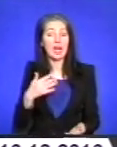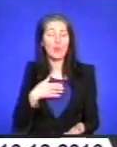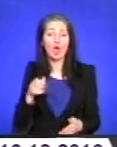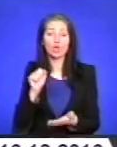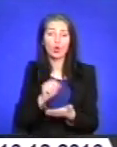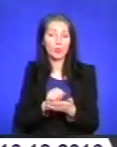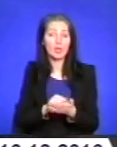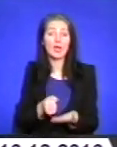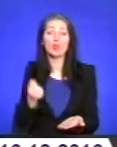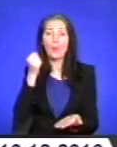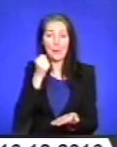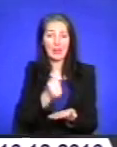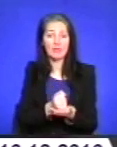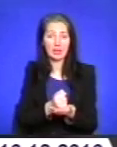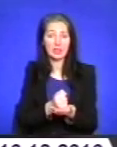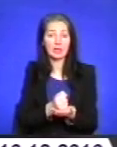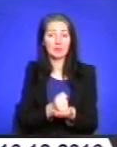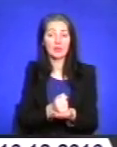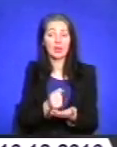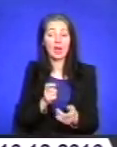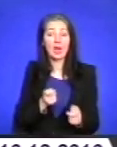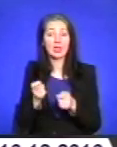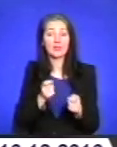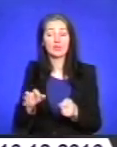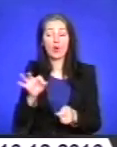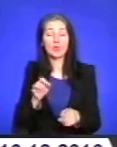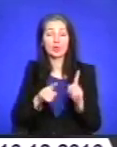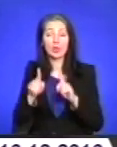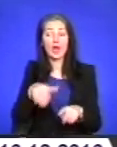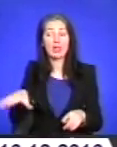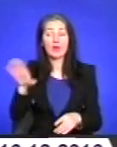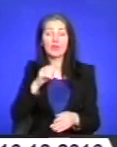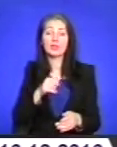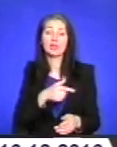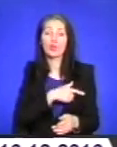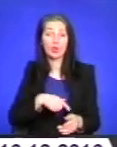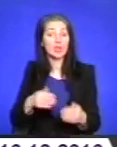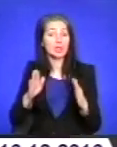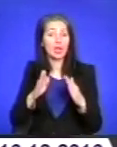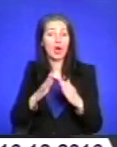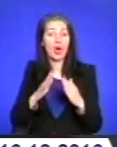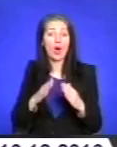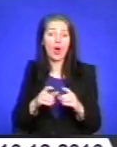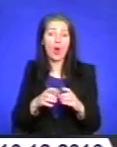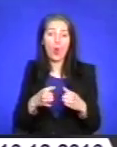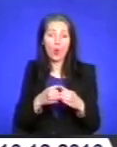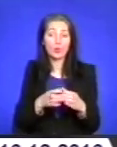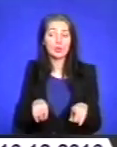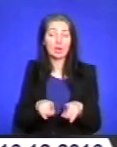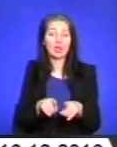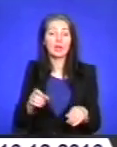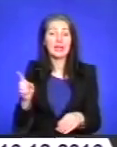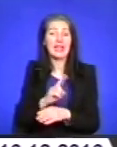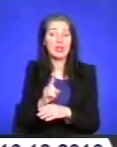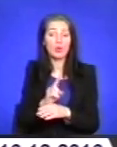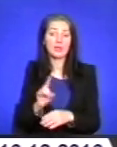документально підтвердили на керівництво обласної ради, весь депутатський корпус, так і Тернопільський аеропорт